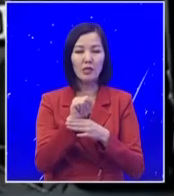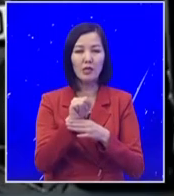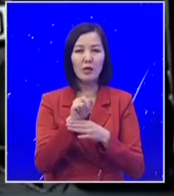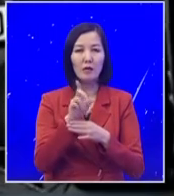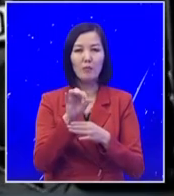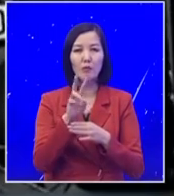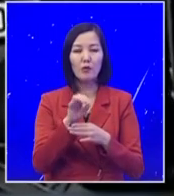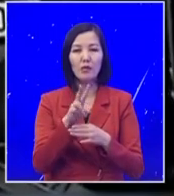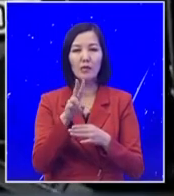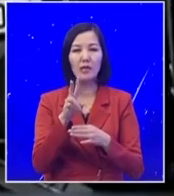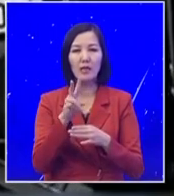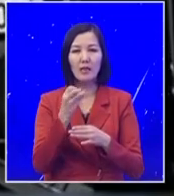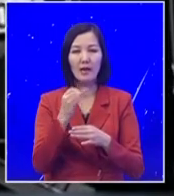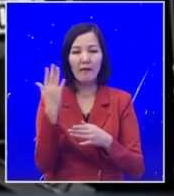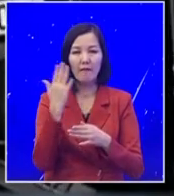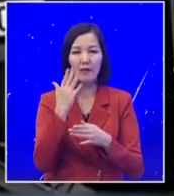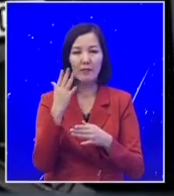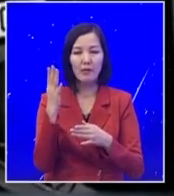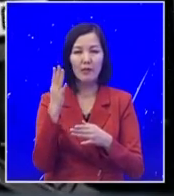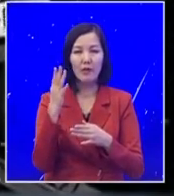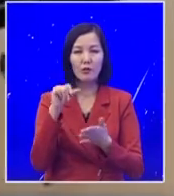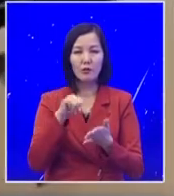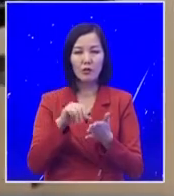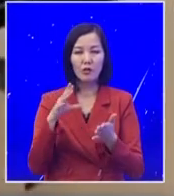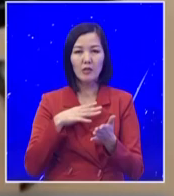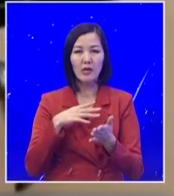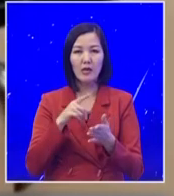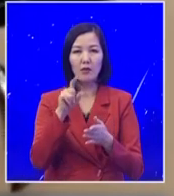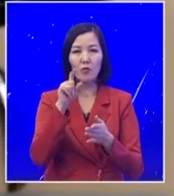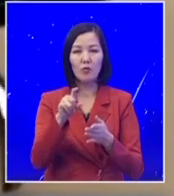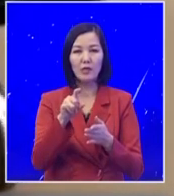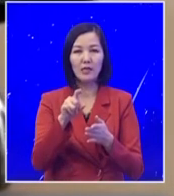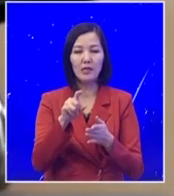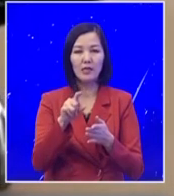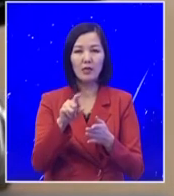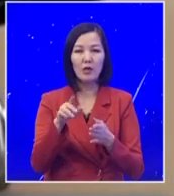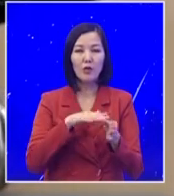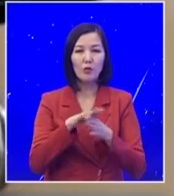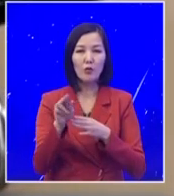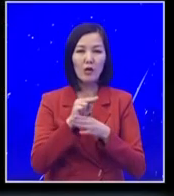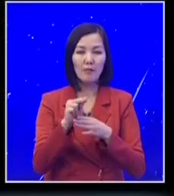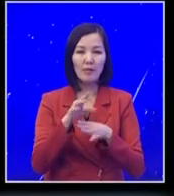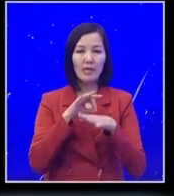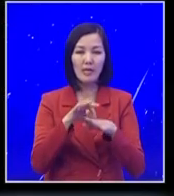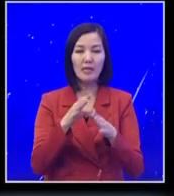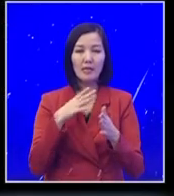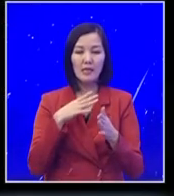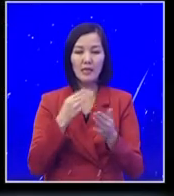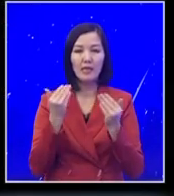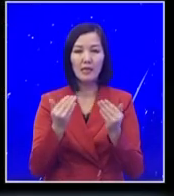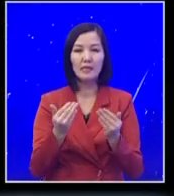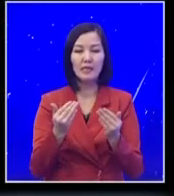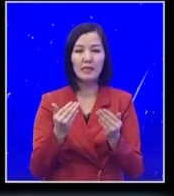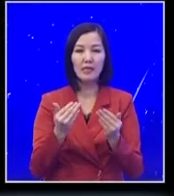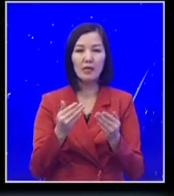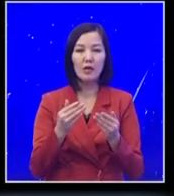және Клайд фильмін түсіру кезінде қолданылған. Оған атылған оқтардың тесіктері жамалып, толық қалпына келтірілген. Тағы бір айта кетер жайт,